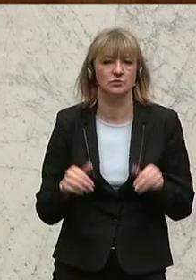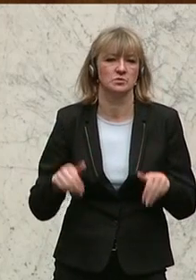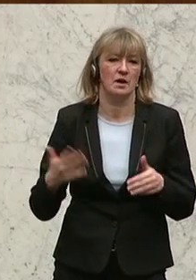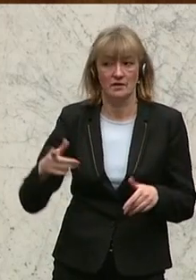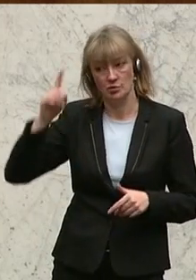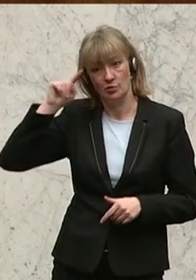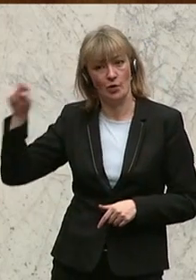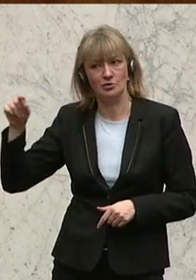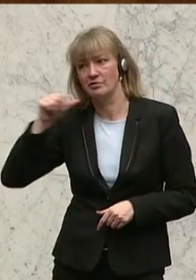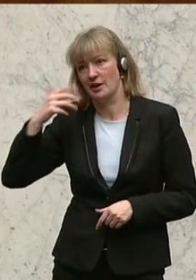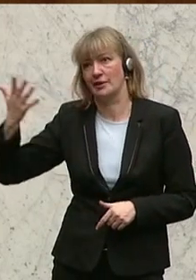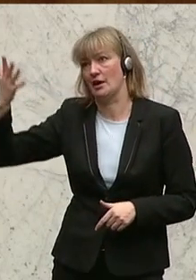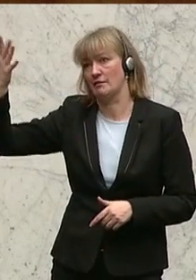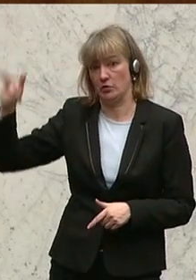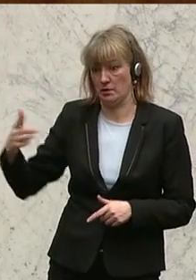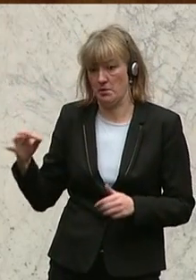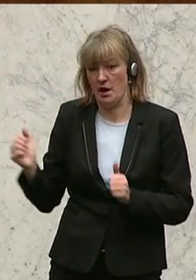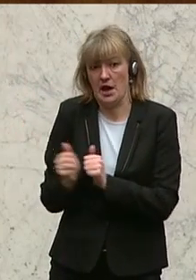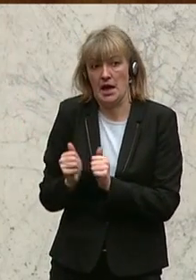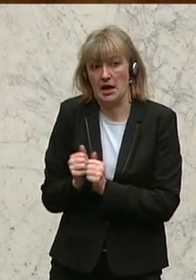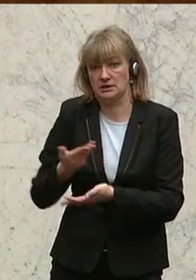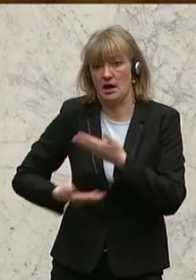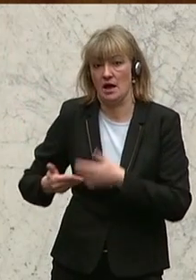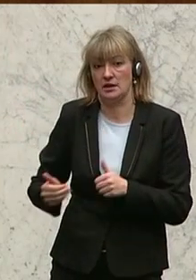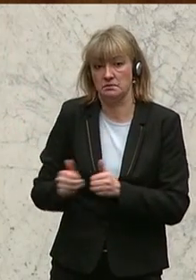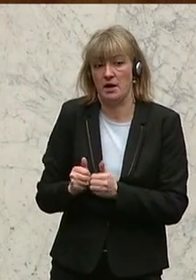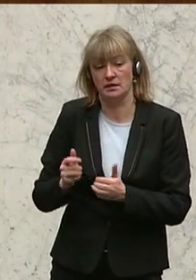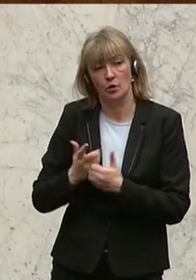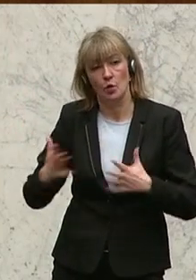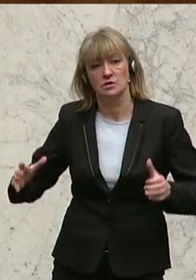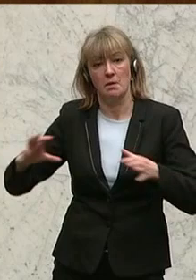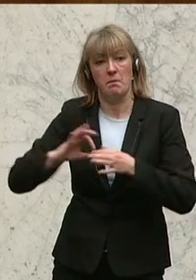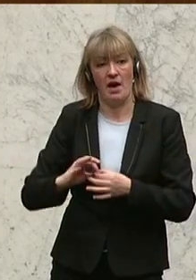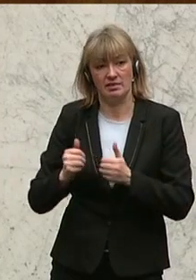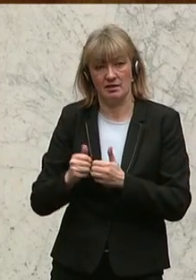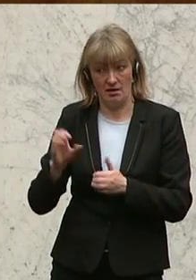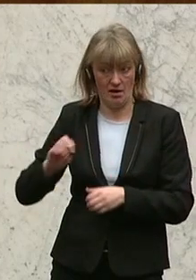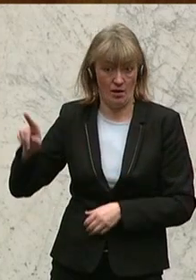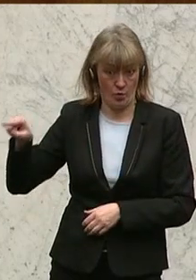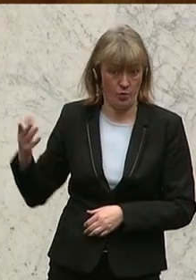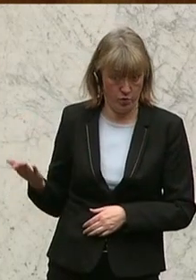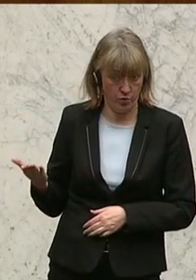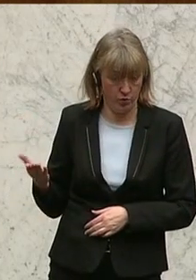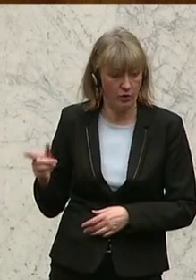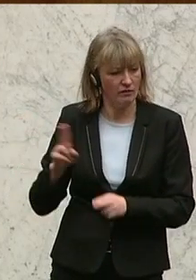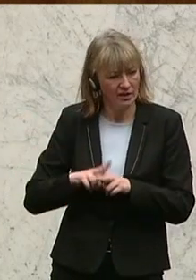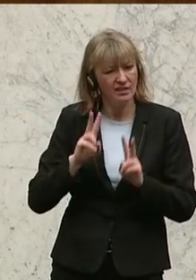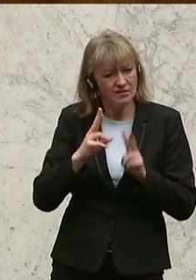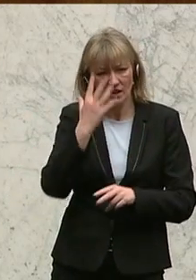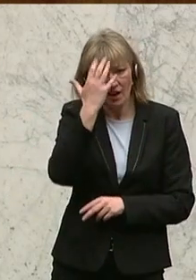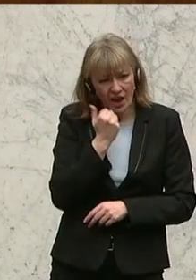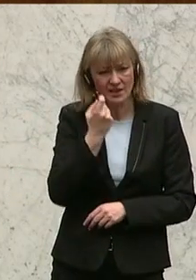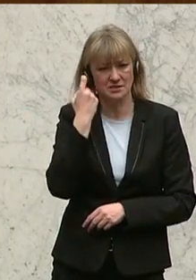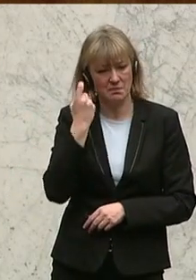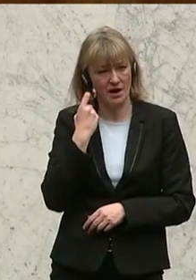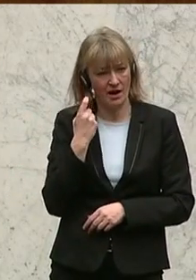Deutschland ist ja bitte nicht irgendwer, das ist unser engster Handelspartner und größter Partner in der EU. Wenn man es wirklich ernst meint, dann